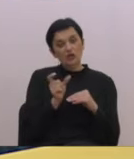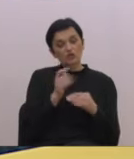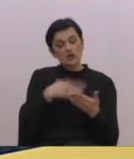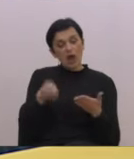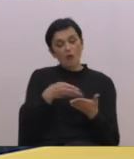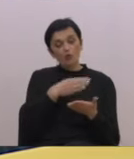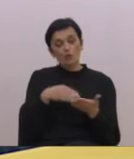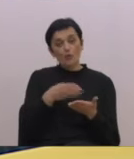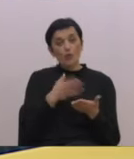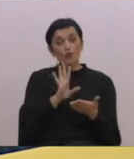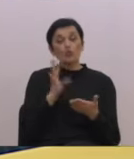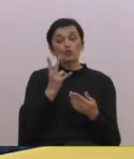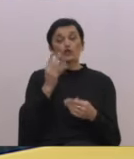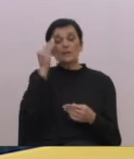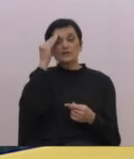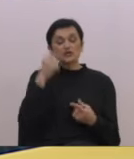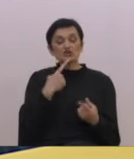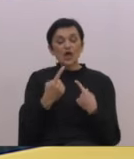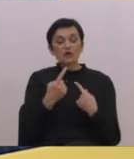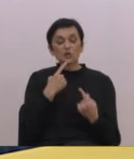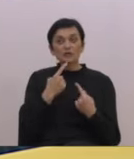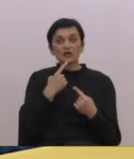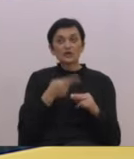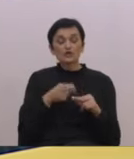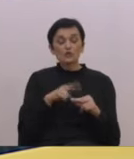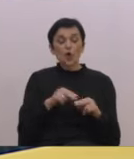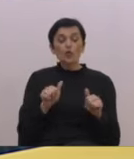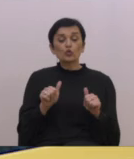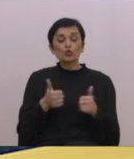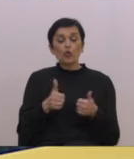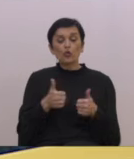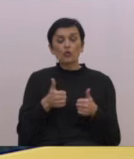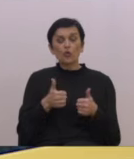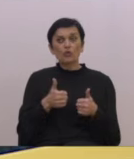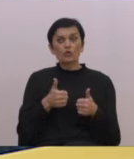გააუქმოს. უნდა მსჯელობდეს იმაზე, როგორ უნდა